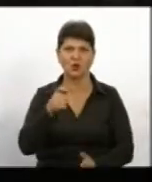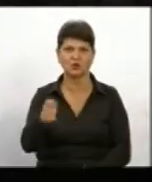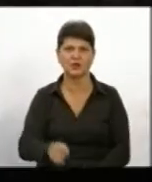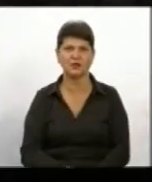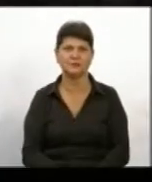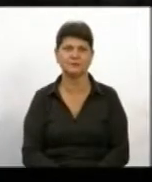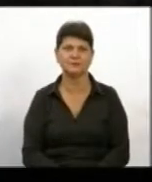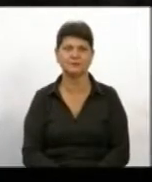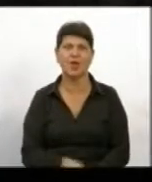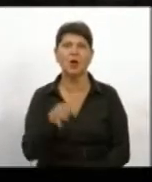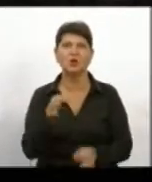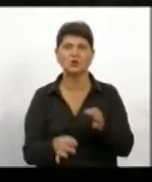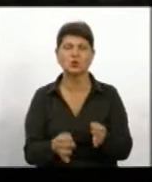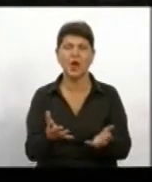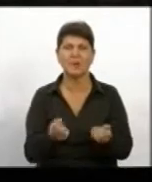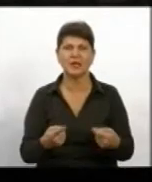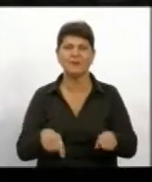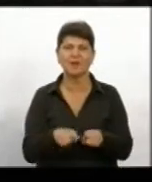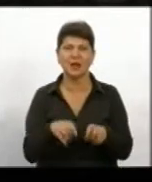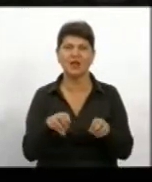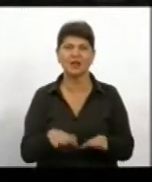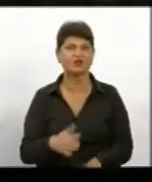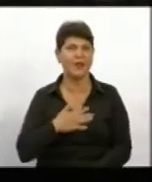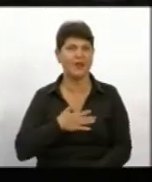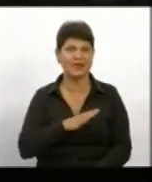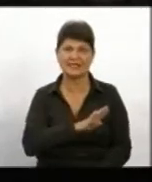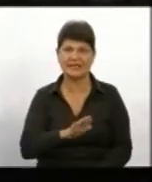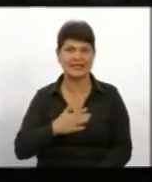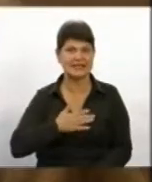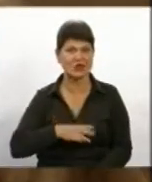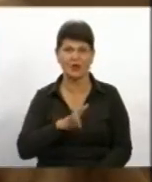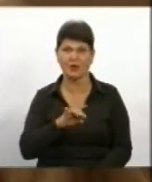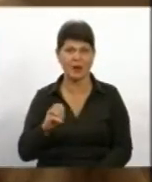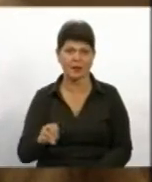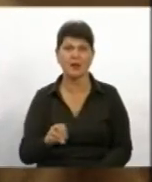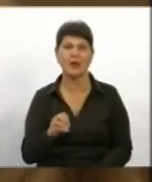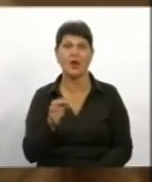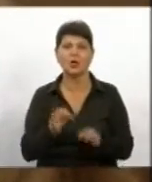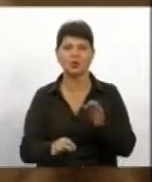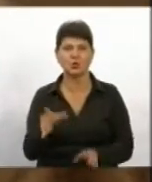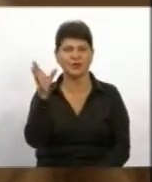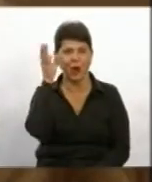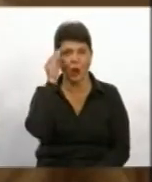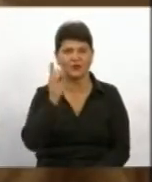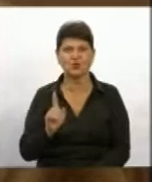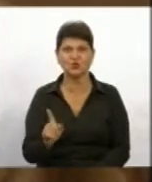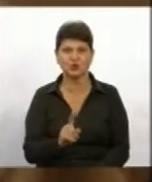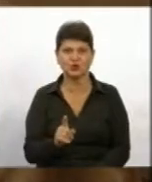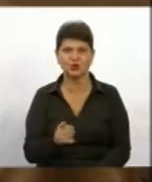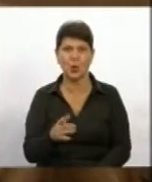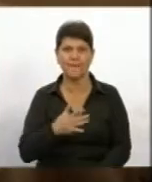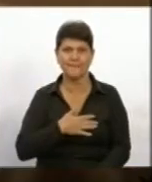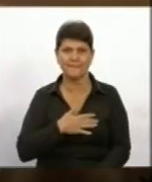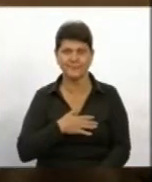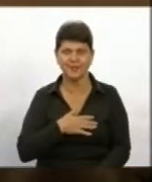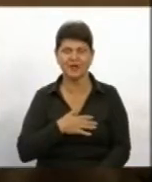Суддя прийняв таке рішення, яке нас не задовольняє, і ми будемо оскаржувати його в апеляційному порядку. Суд, враховуючи, що мій клієнт